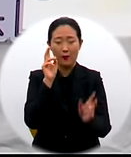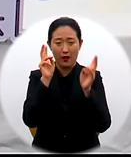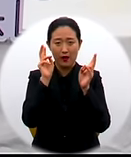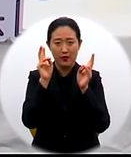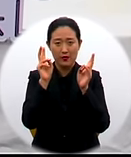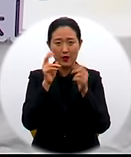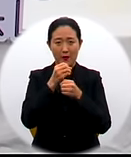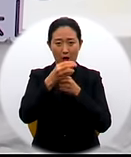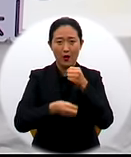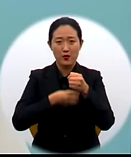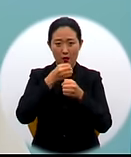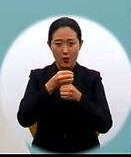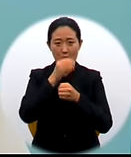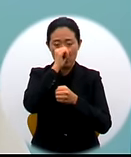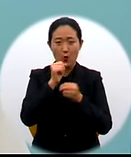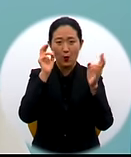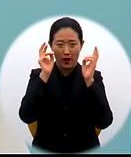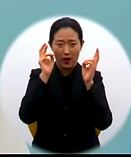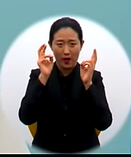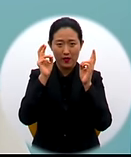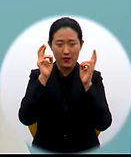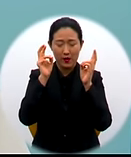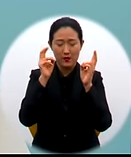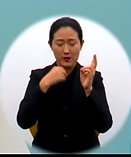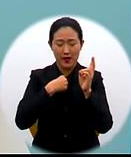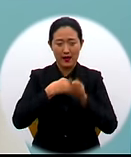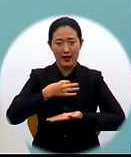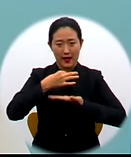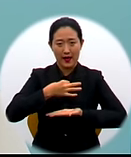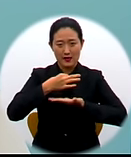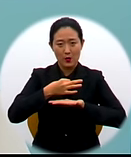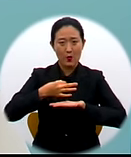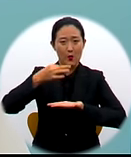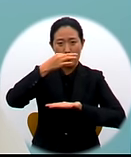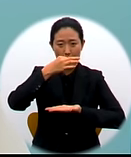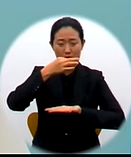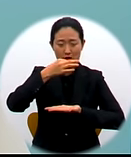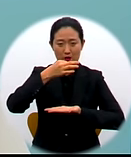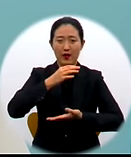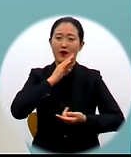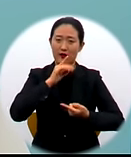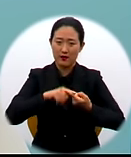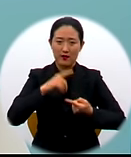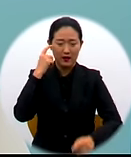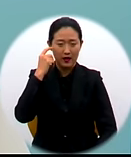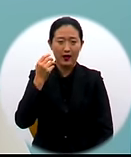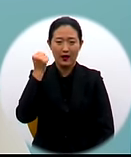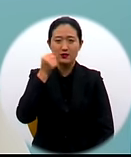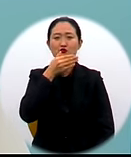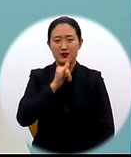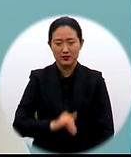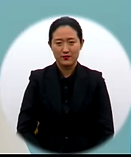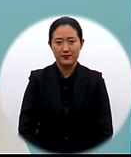내 몸값을 올리는 건뭐 직장인으로서는 당연한 의사결정이지라고 생각하시는 분들 이제 너무 많을 겁니다. 그런데